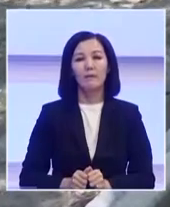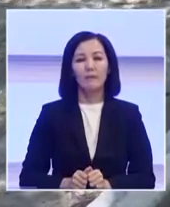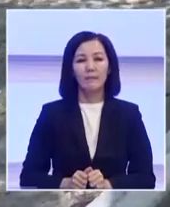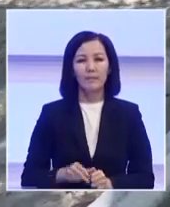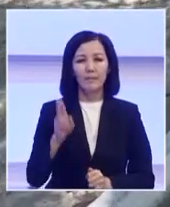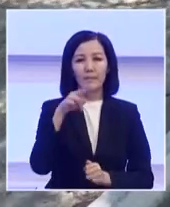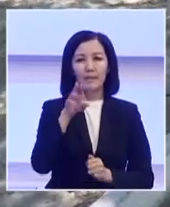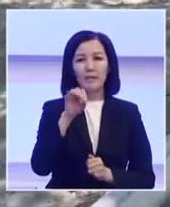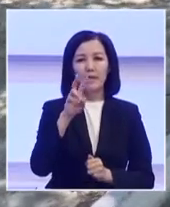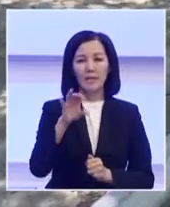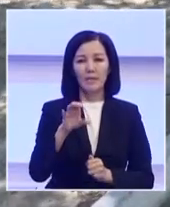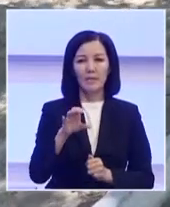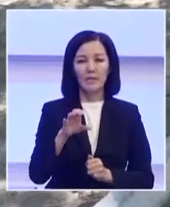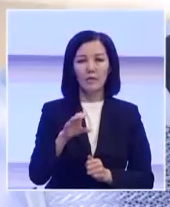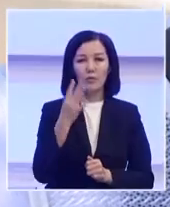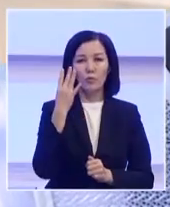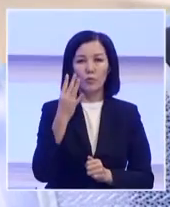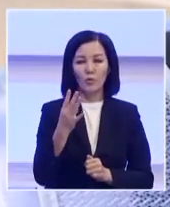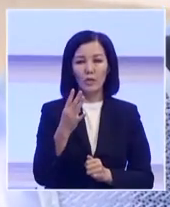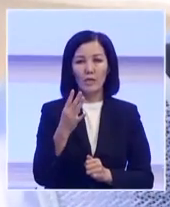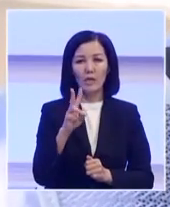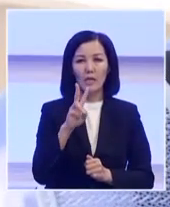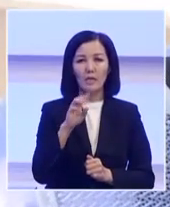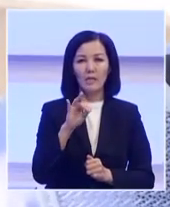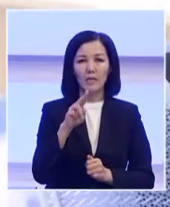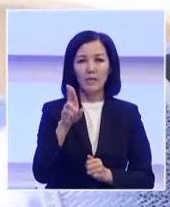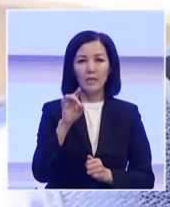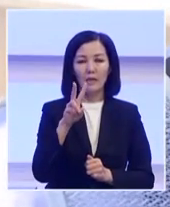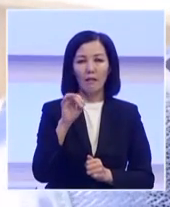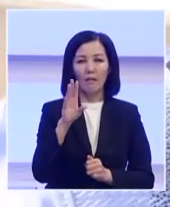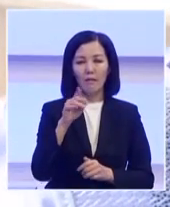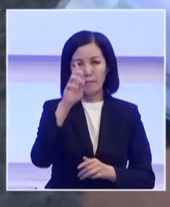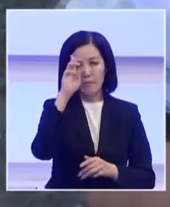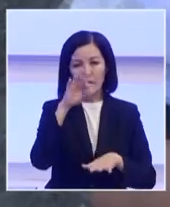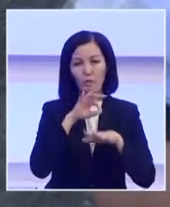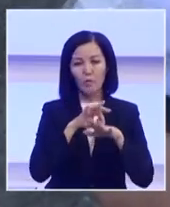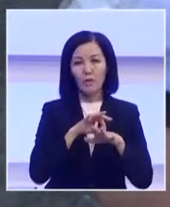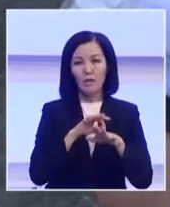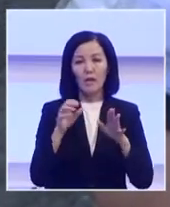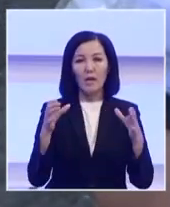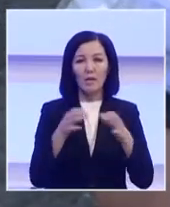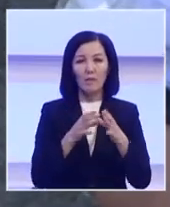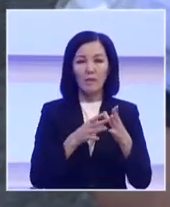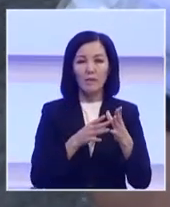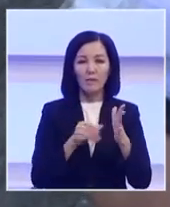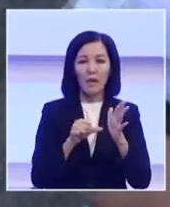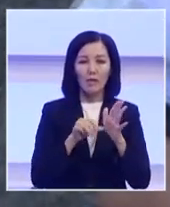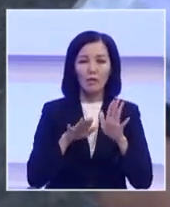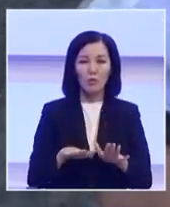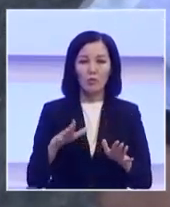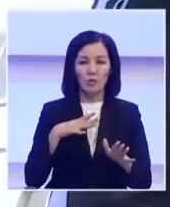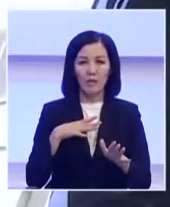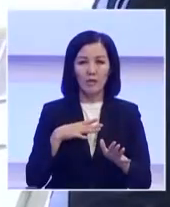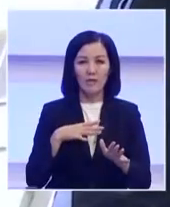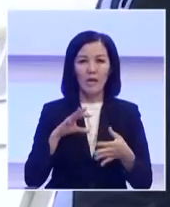Денис Ганкин, Ильфат Абдулин және Санжар Мусаев Нидерланды елінде өткен әлем біріншілігінде командалық есепте 6-шы орыннан көрінді. Бұл жерлестеріміздің Токио